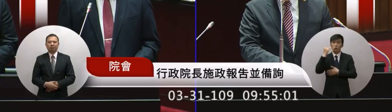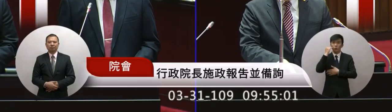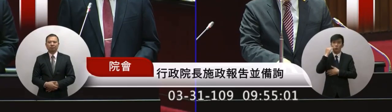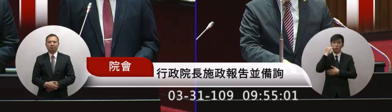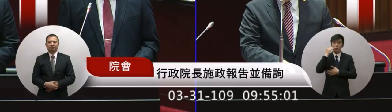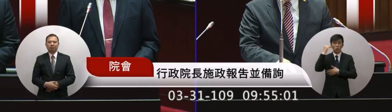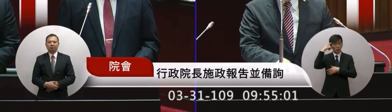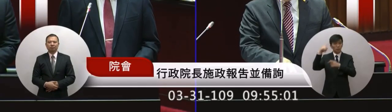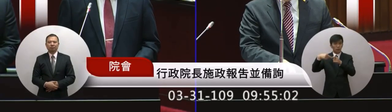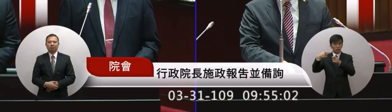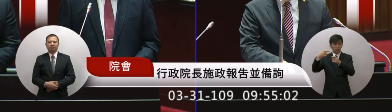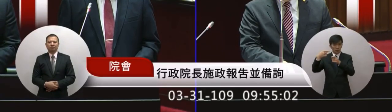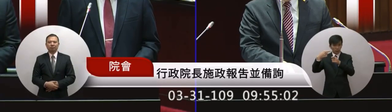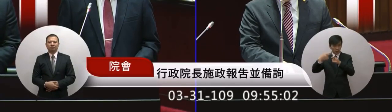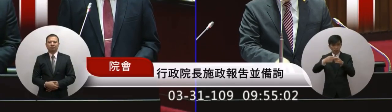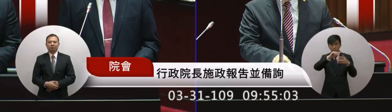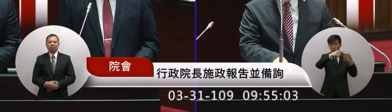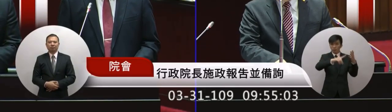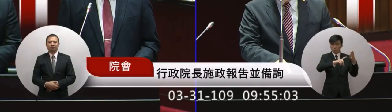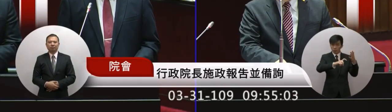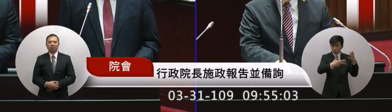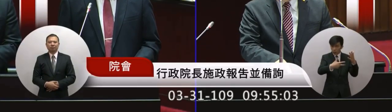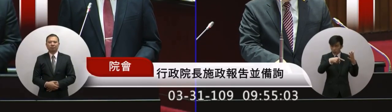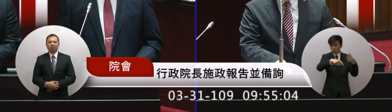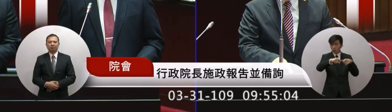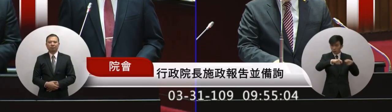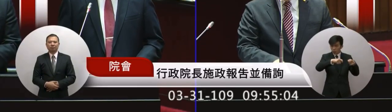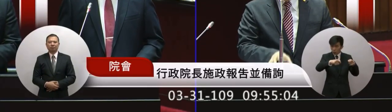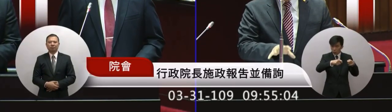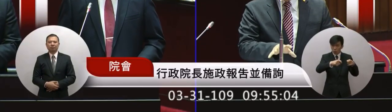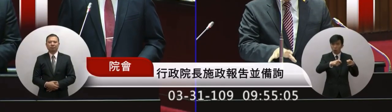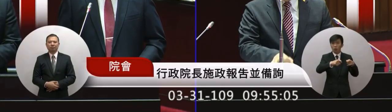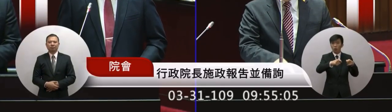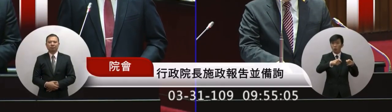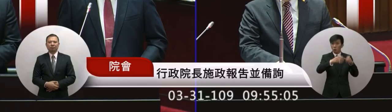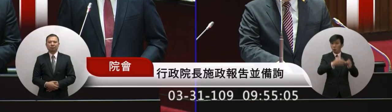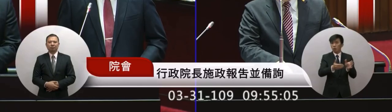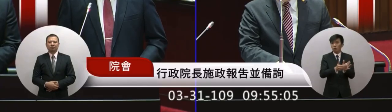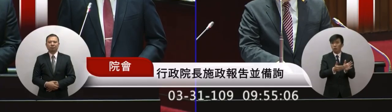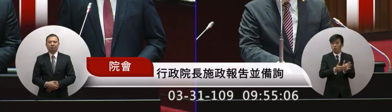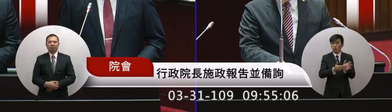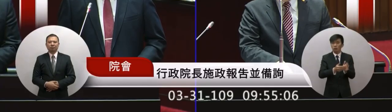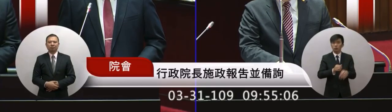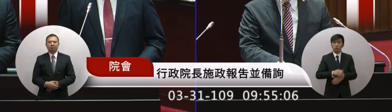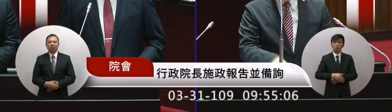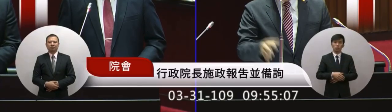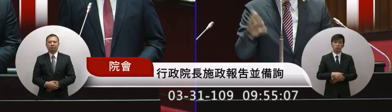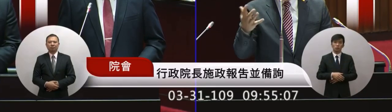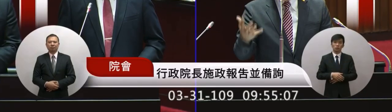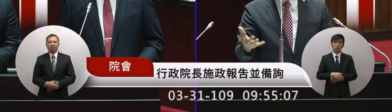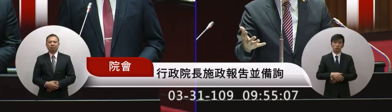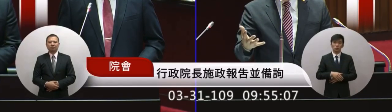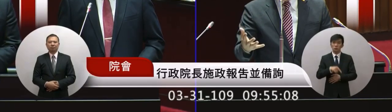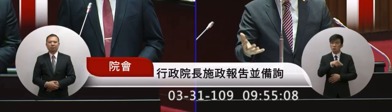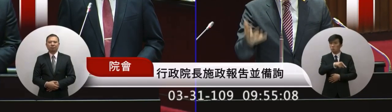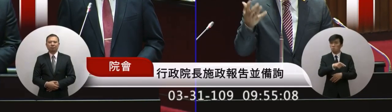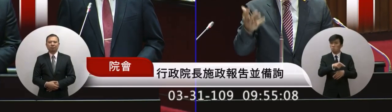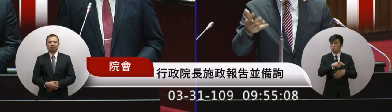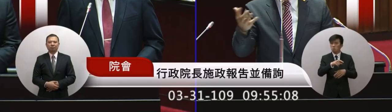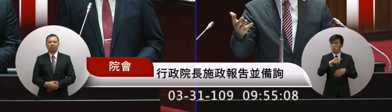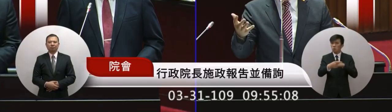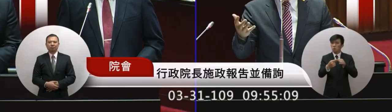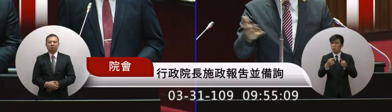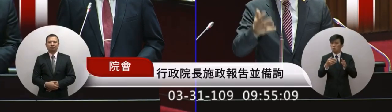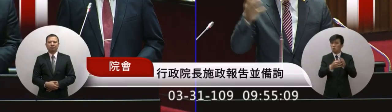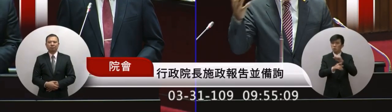是第17案全国性公投已经成案了，那我们是要让它变成一个虚的公投，就是公